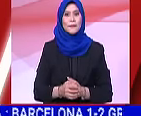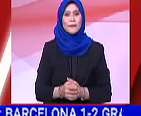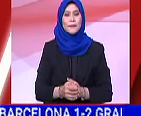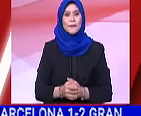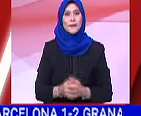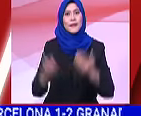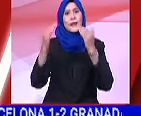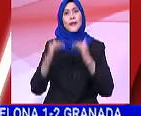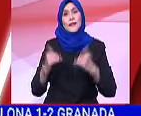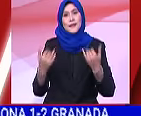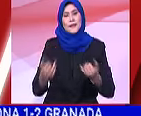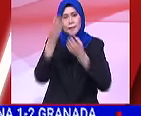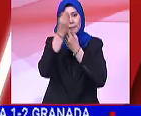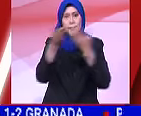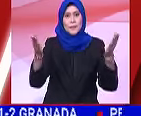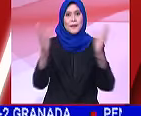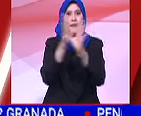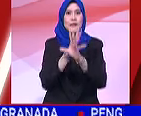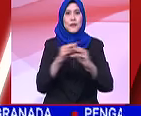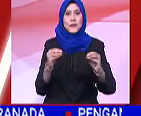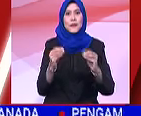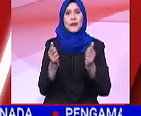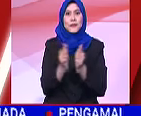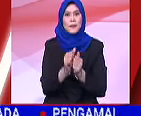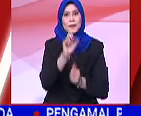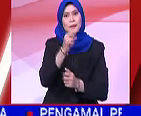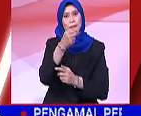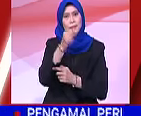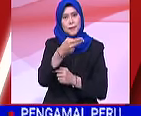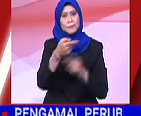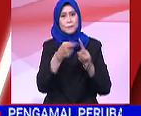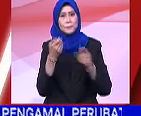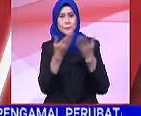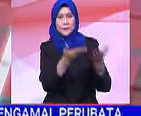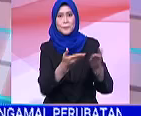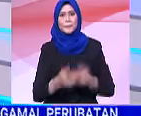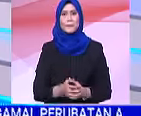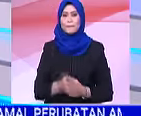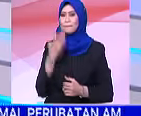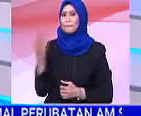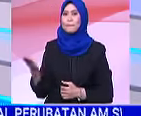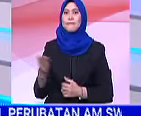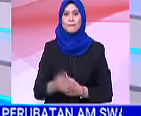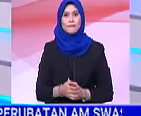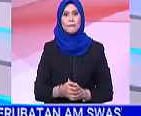Baik saudara, sekian berita dari Sarawak. Kita kembali bersama Muhammad Shah di Angkasa Puri. Silakan Shah. Terima kasih Bu Mawin.